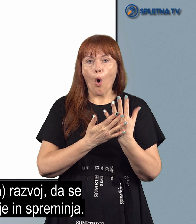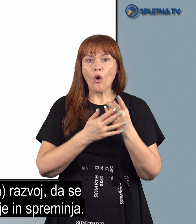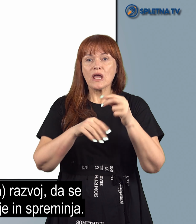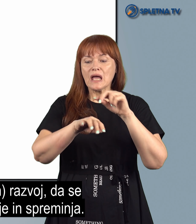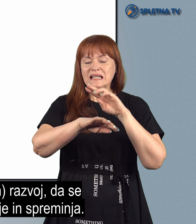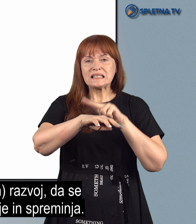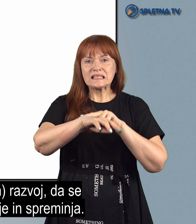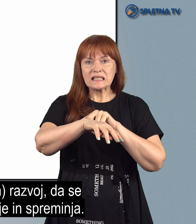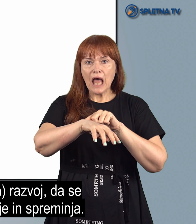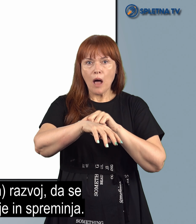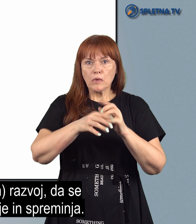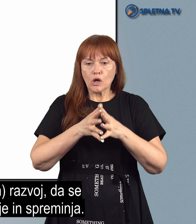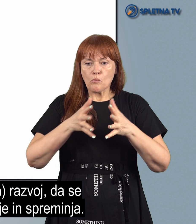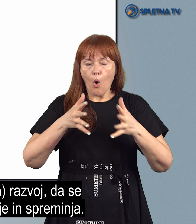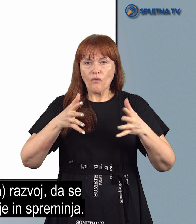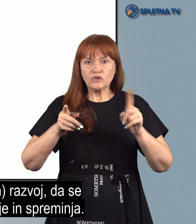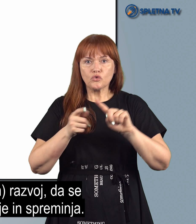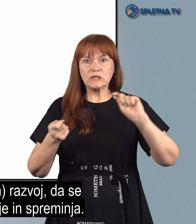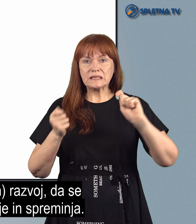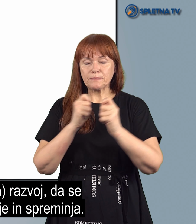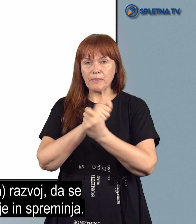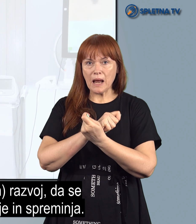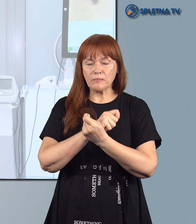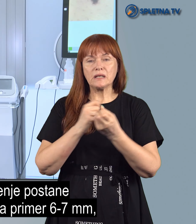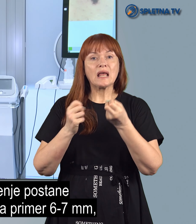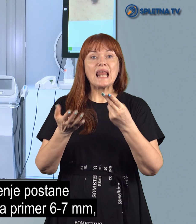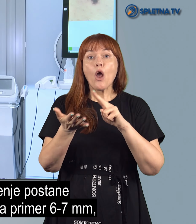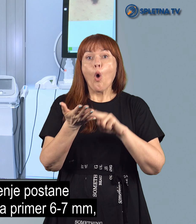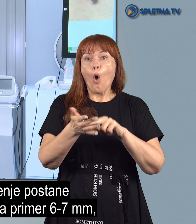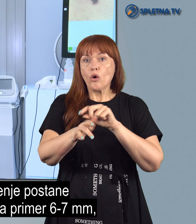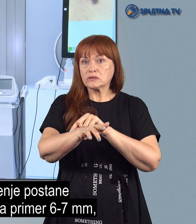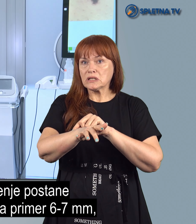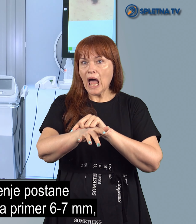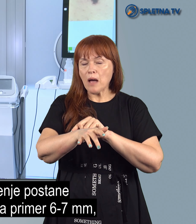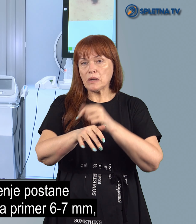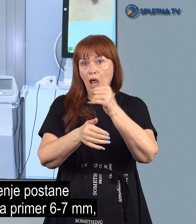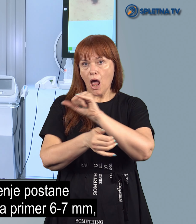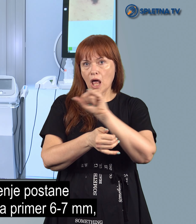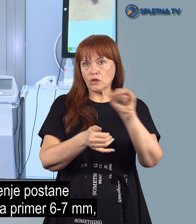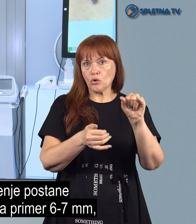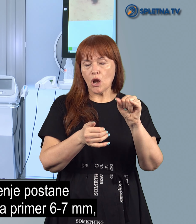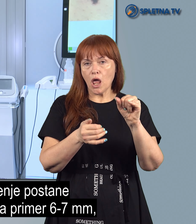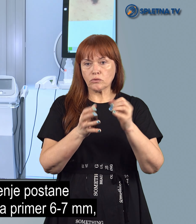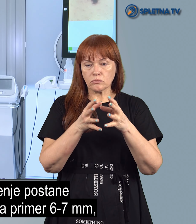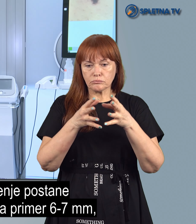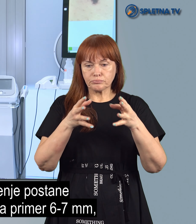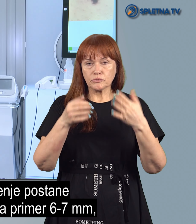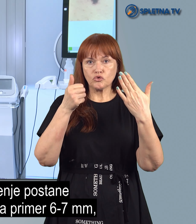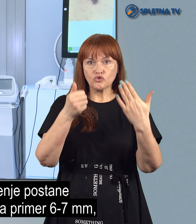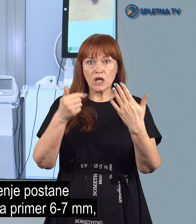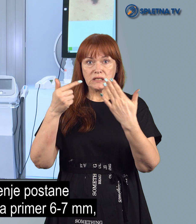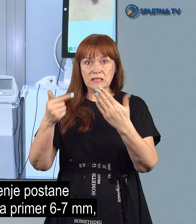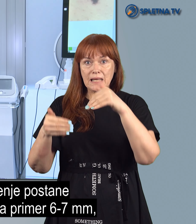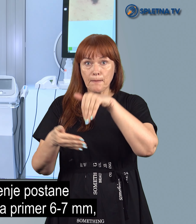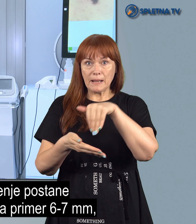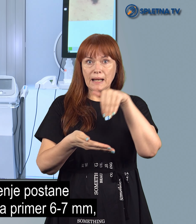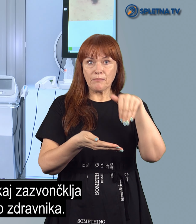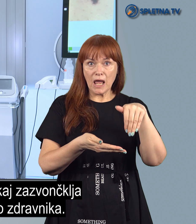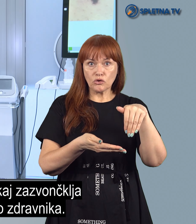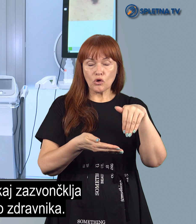se znamenje povečuje in spreminja. Če neko znamenje postane v enem letu recimo veliko 6-7